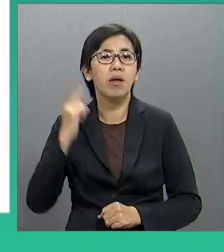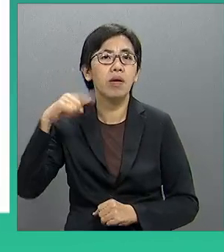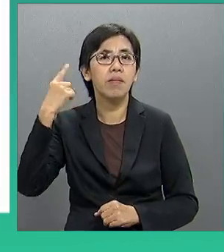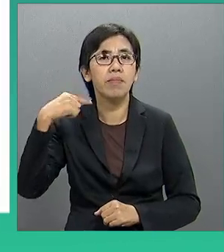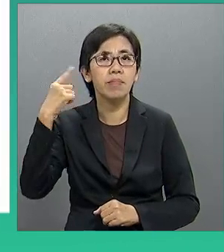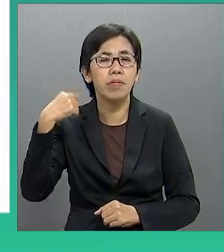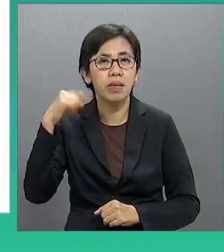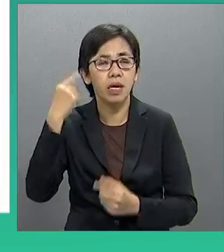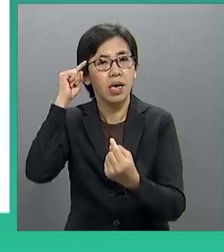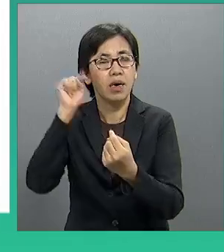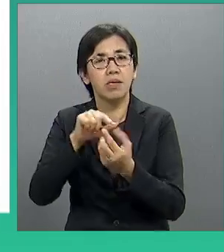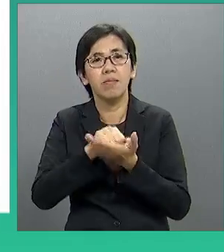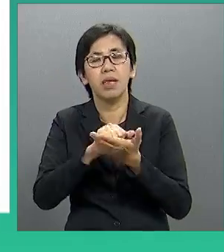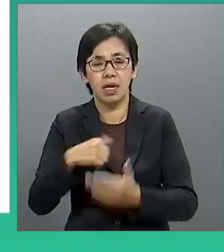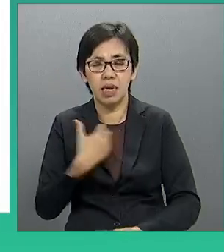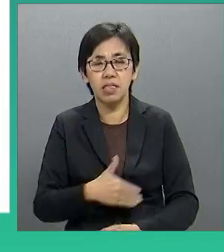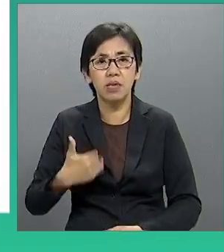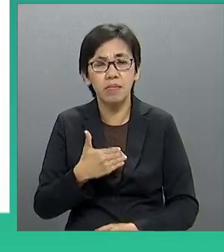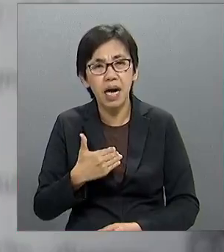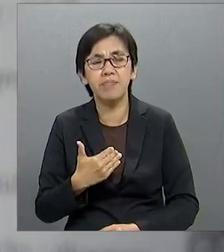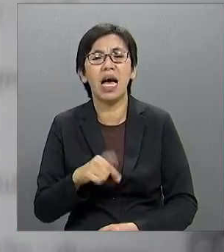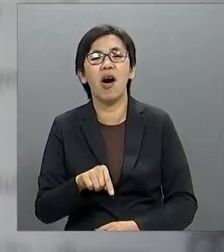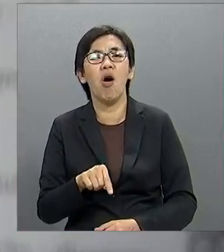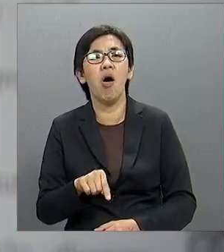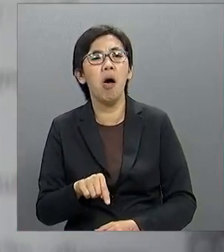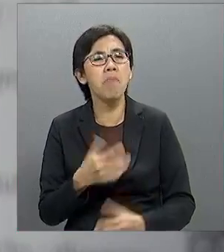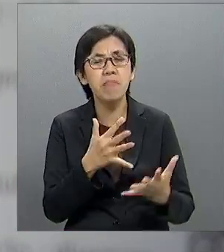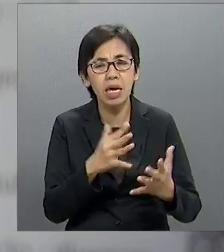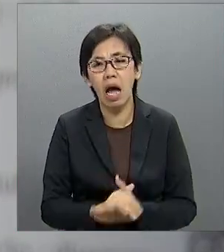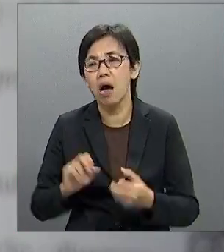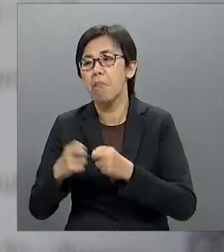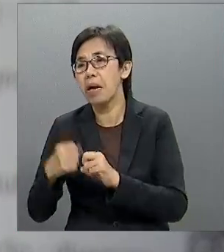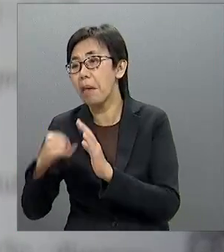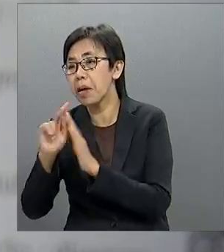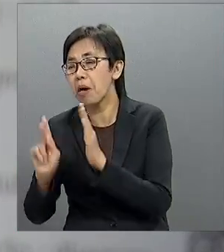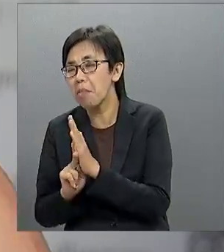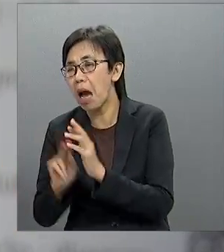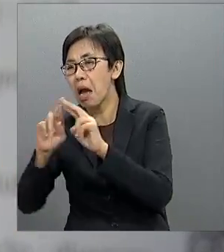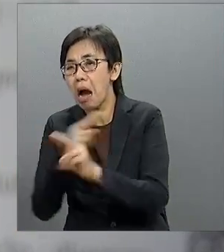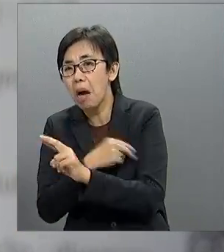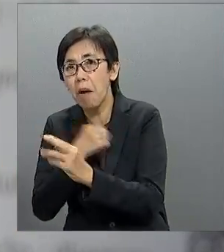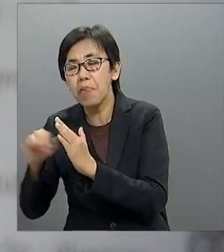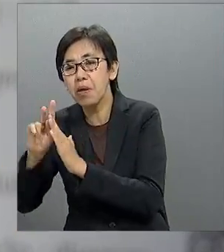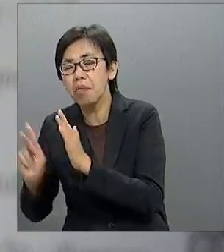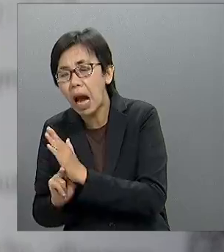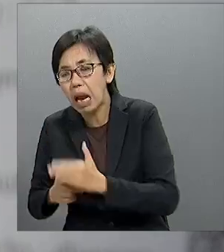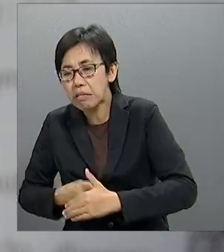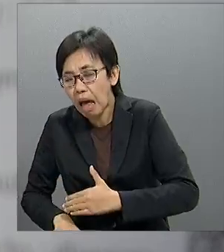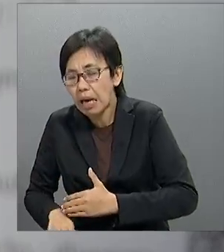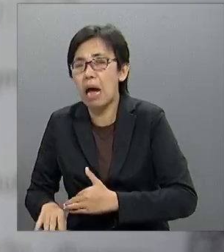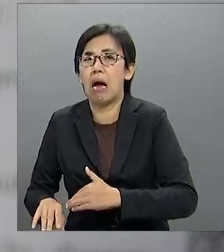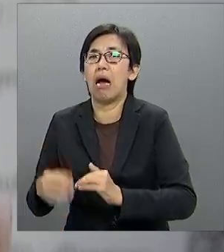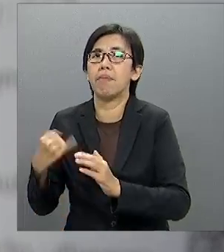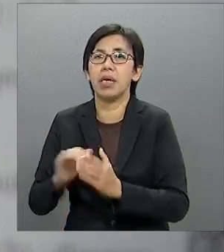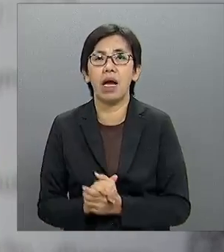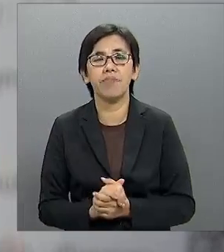ถึงบริการที่ไม่ปลอดภัยแล้วทำให้เสียชีวิตหรือว่าเคสที่เราเจอเราจะเจอในอายุครรภ์ผู้หญิงที่เยอะขึ้นมากกว่า 12สัปดาห์